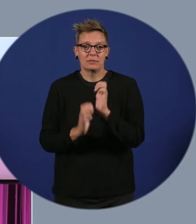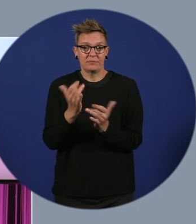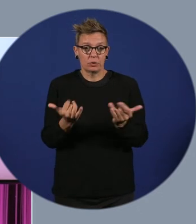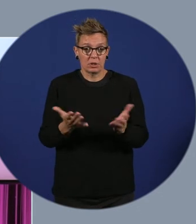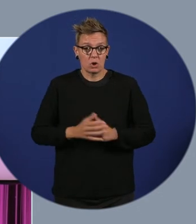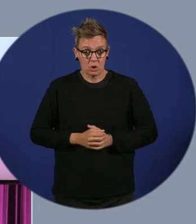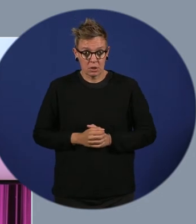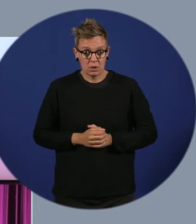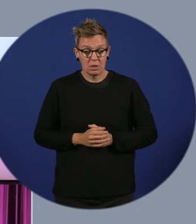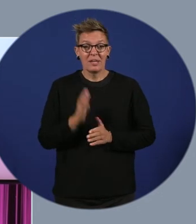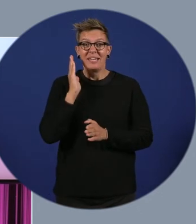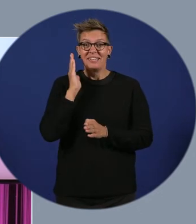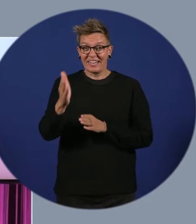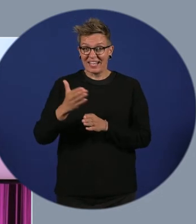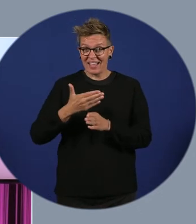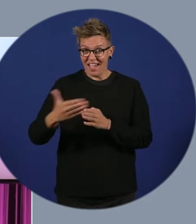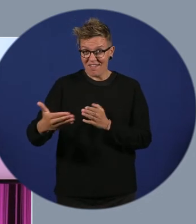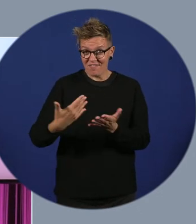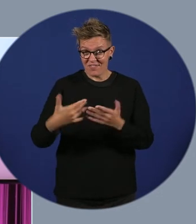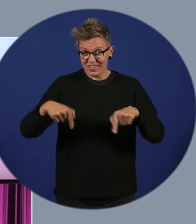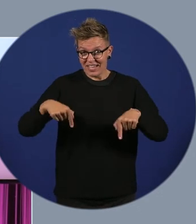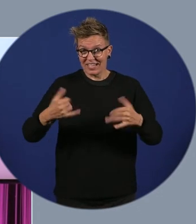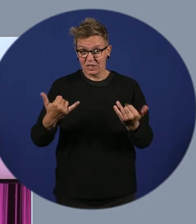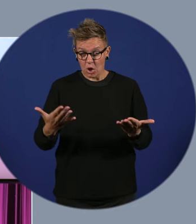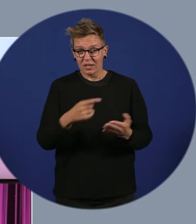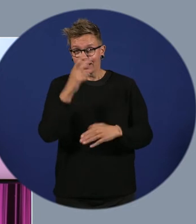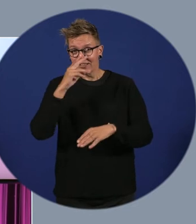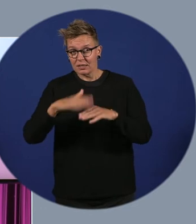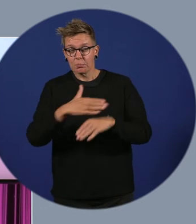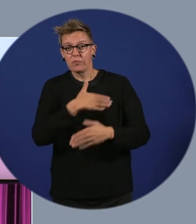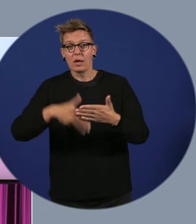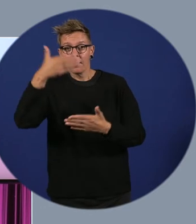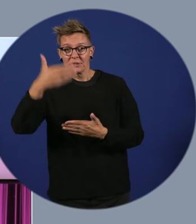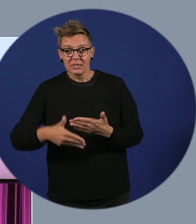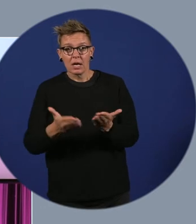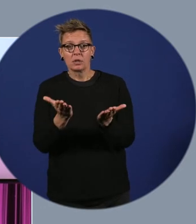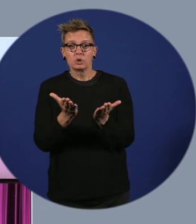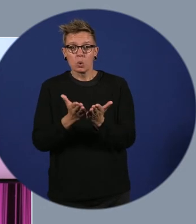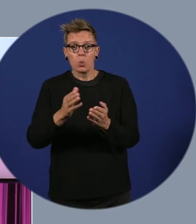Och direkt efter sändningen så kan ni sen gå in på vår hemsida som heter Skolval